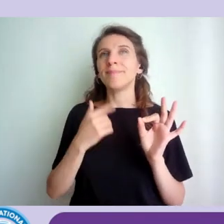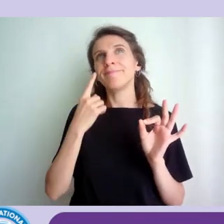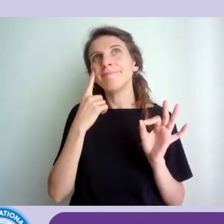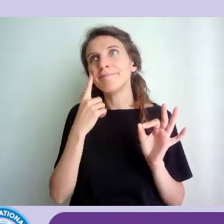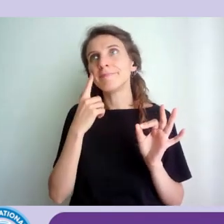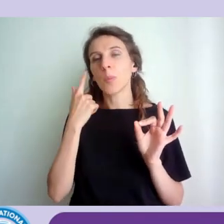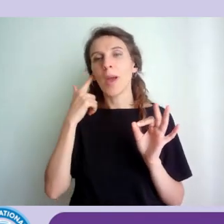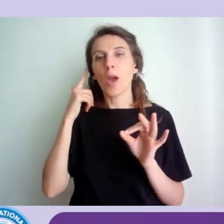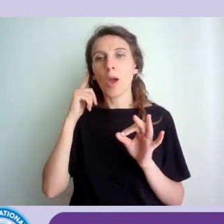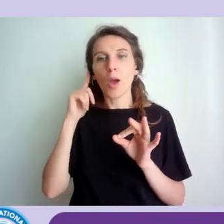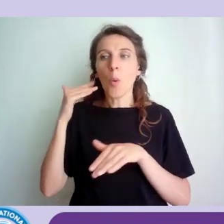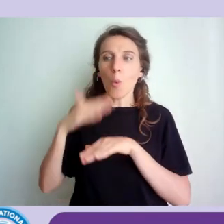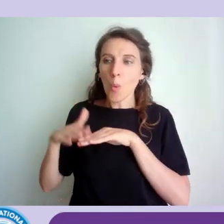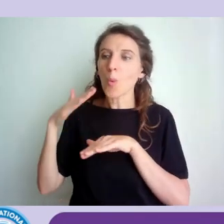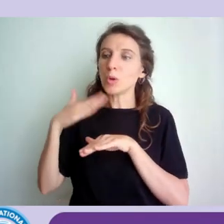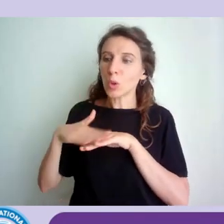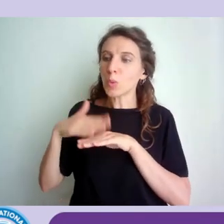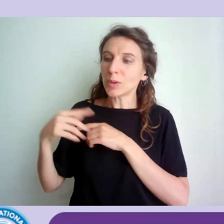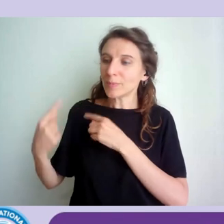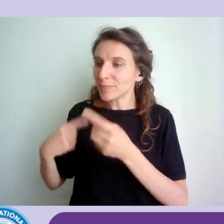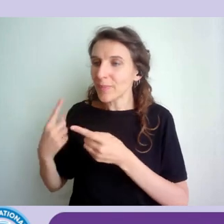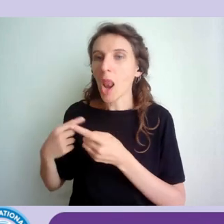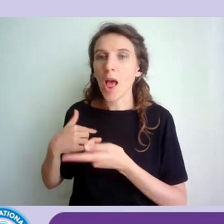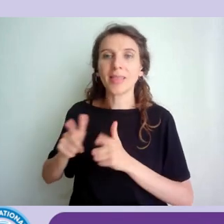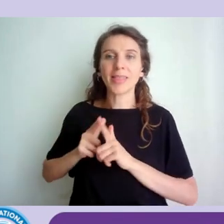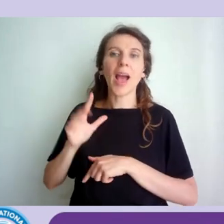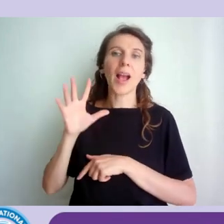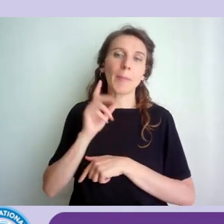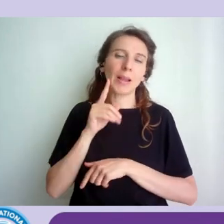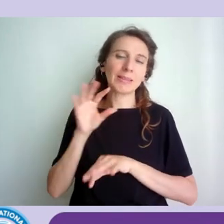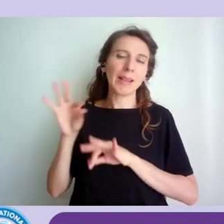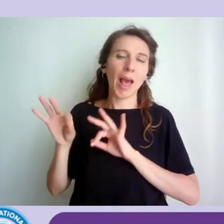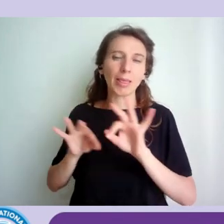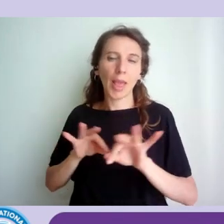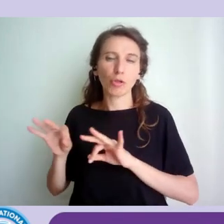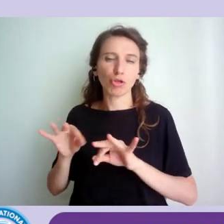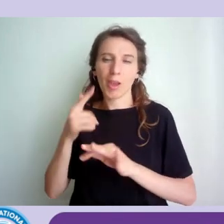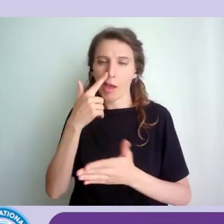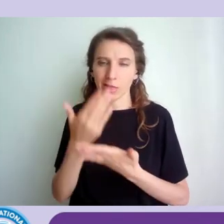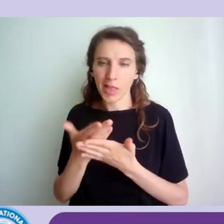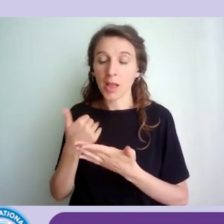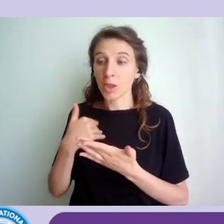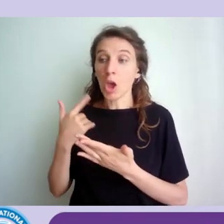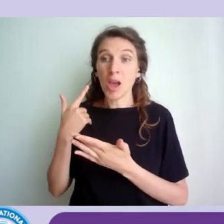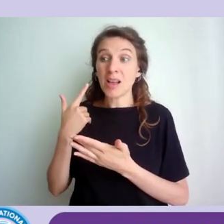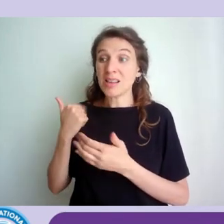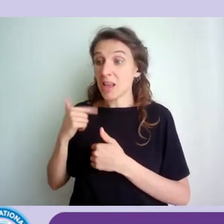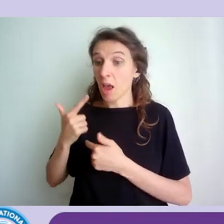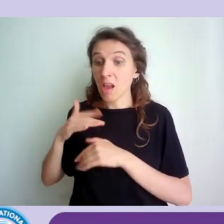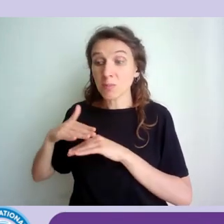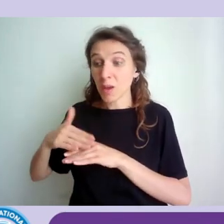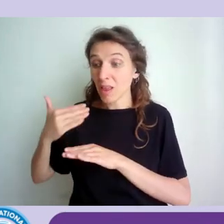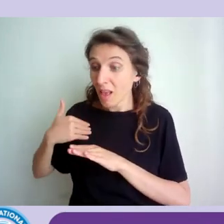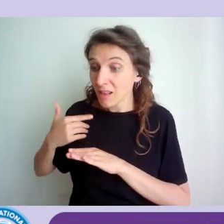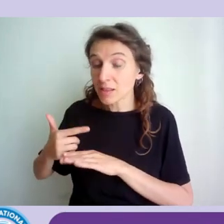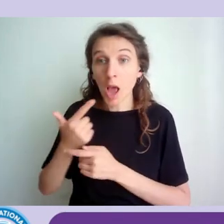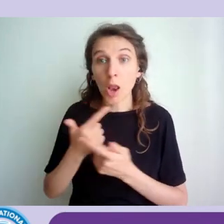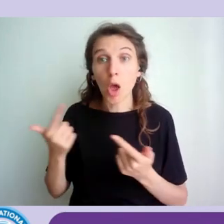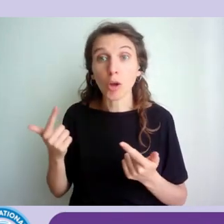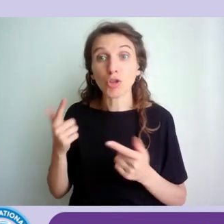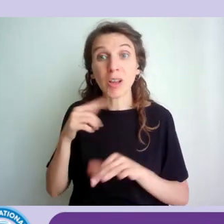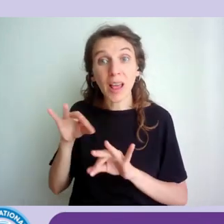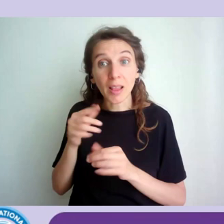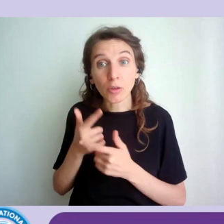e usa come dire i ferri del mestiere nella maniera giusta e si diventa matti Perché quando si vuole